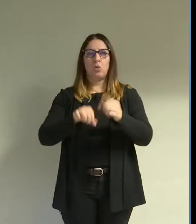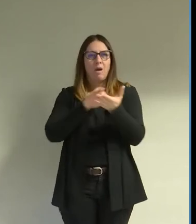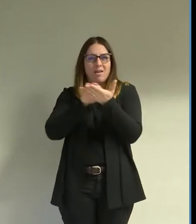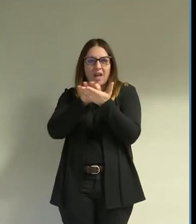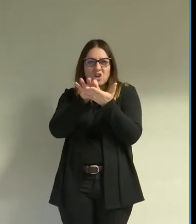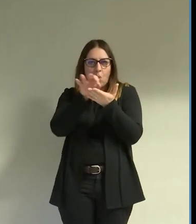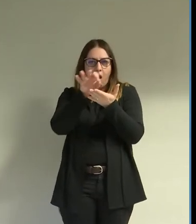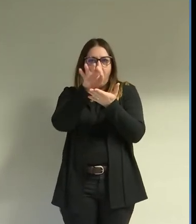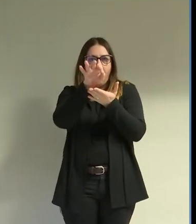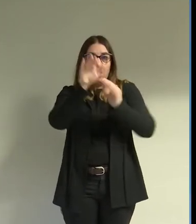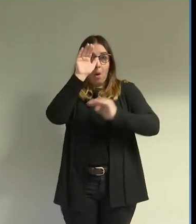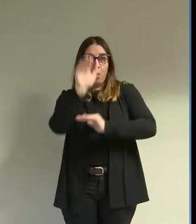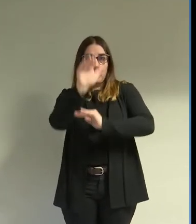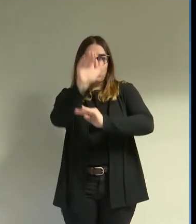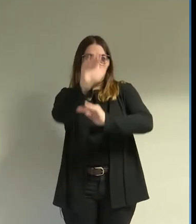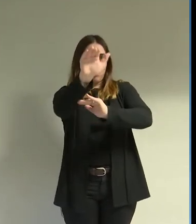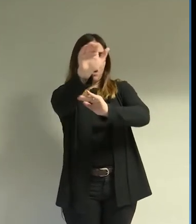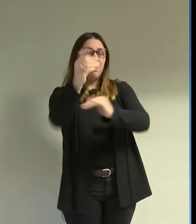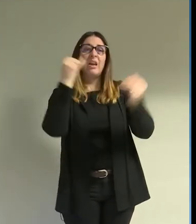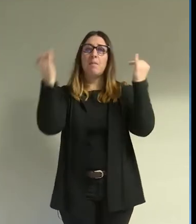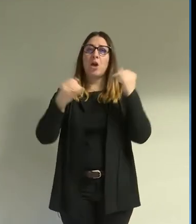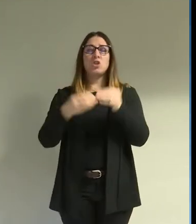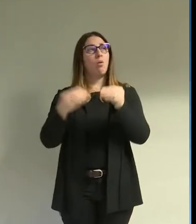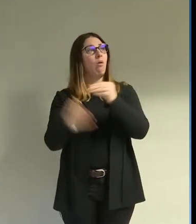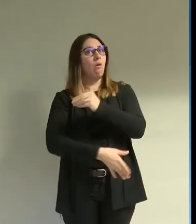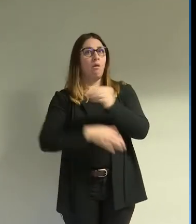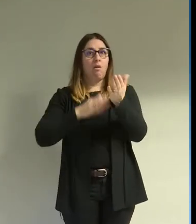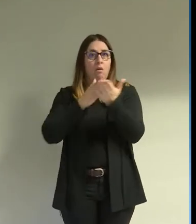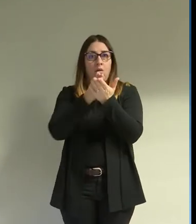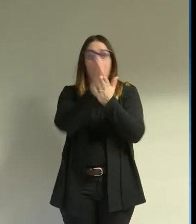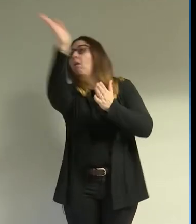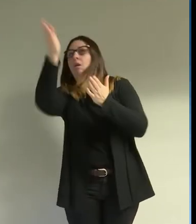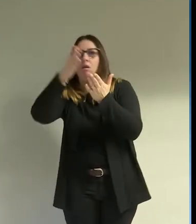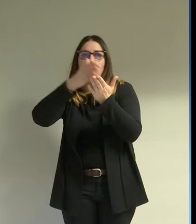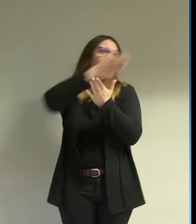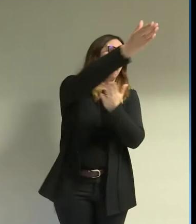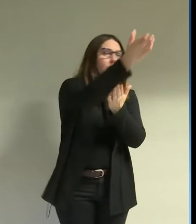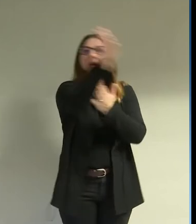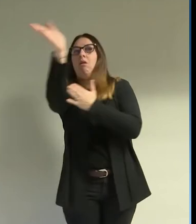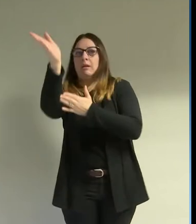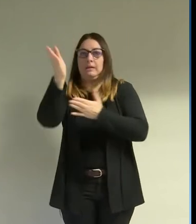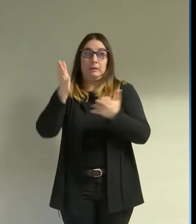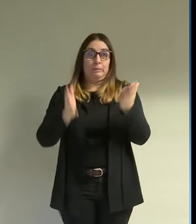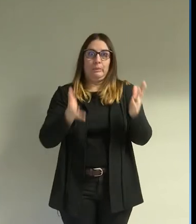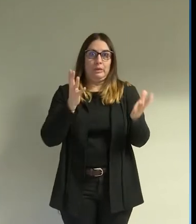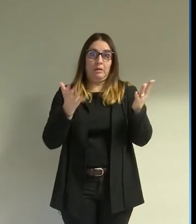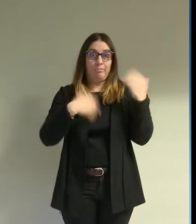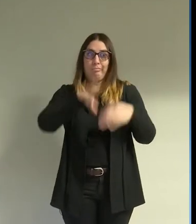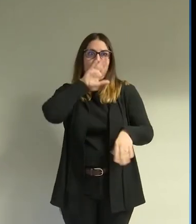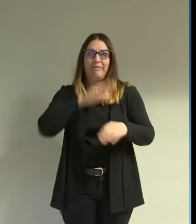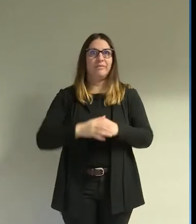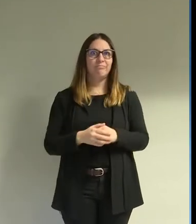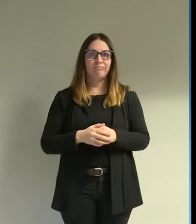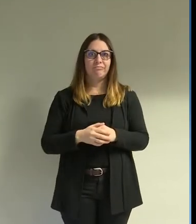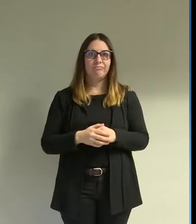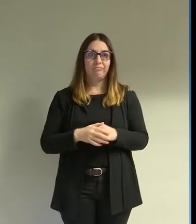transition si on ne le fait pas cette trajectoire en fait peut vite se révéler en échec pour le